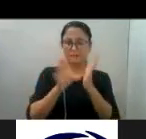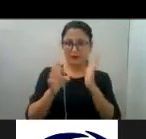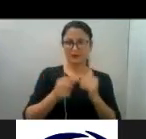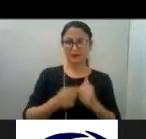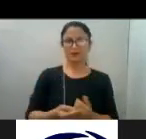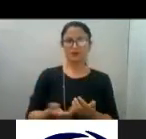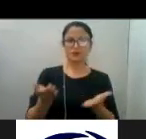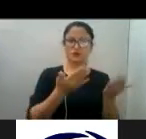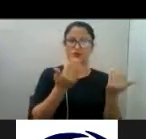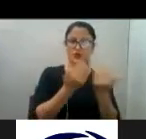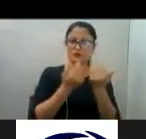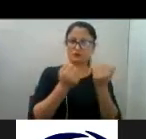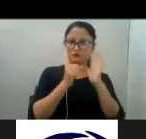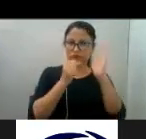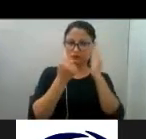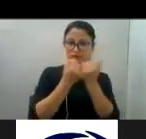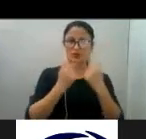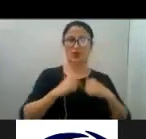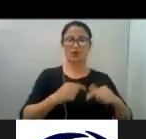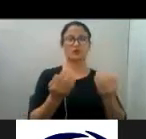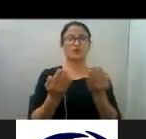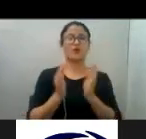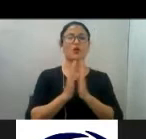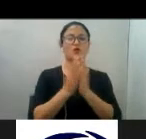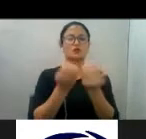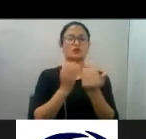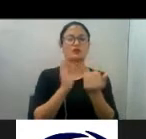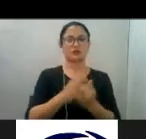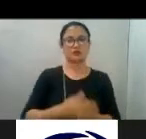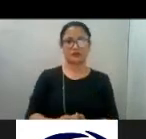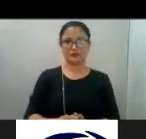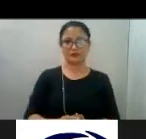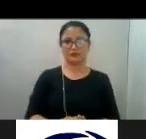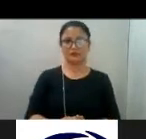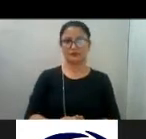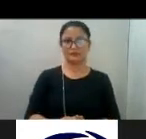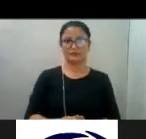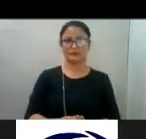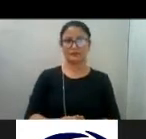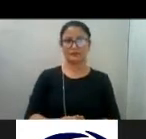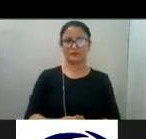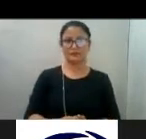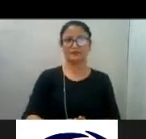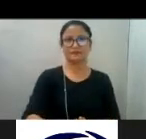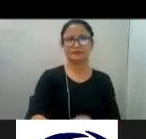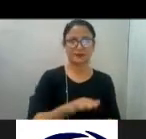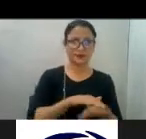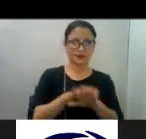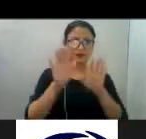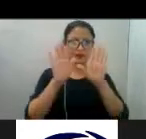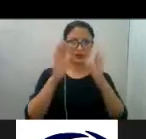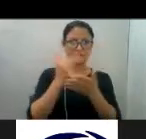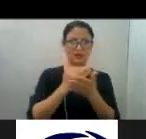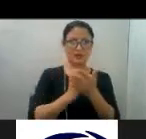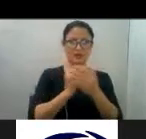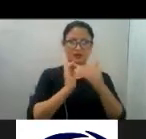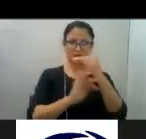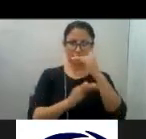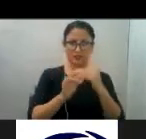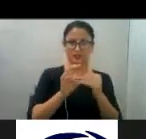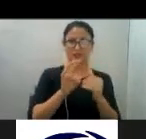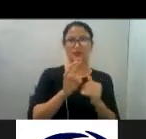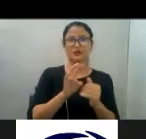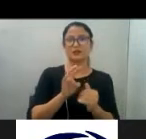यसलाई स्वागत गरिदिनु हुन म हार्दिक अनुरोध गर्दछु। हस् हस् धन्यवाद कार्यक्रम सञ्चालक श्री